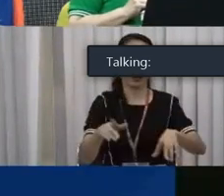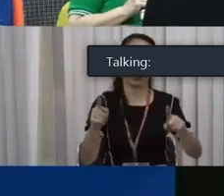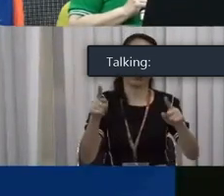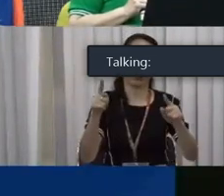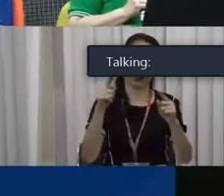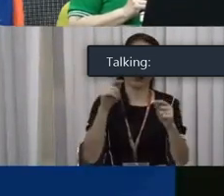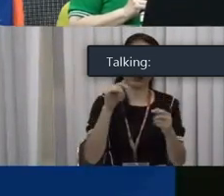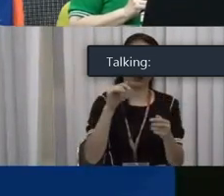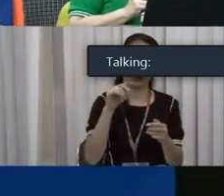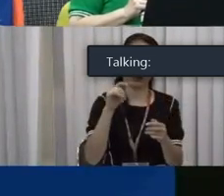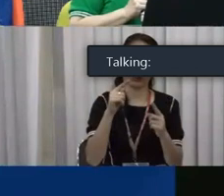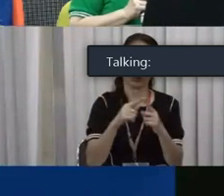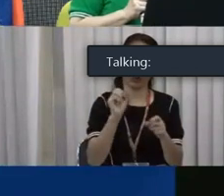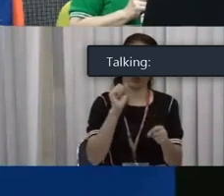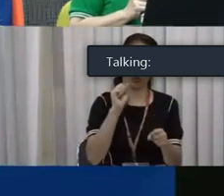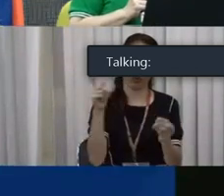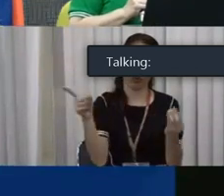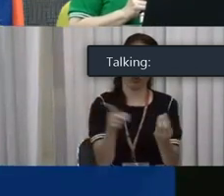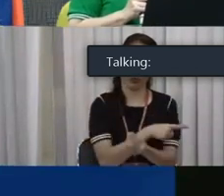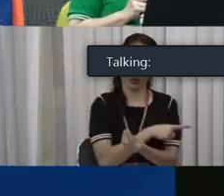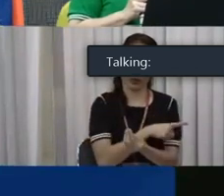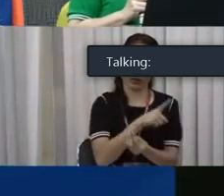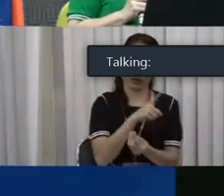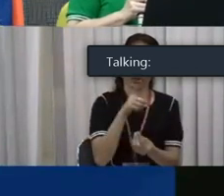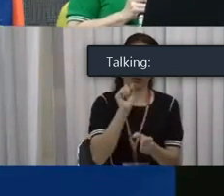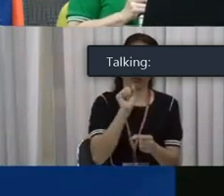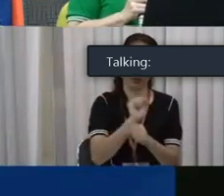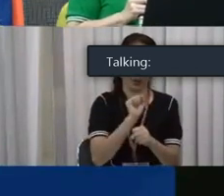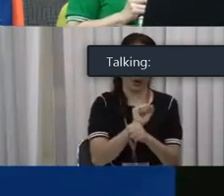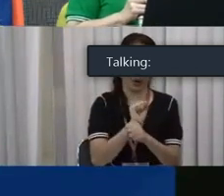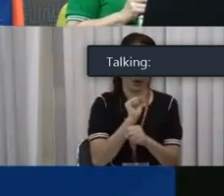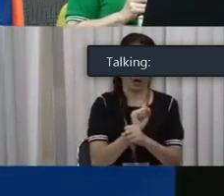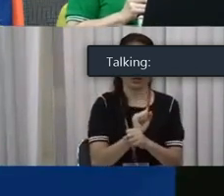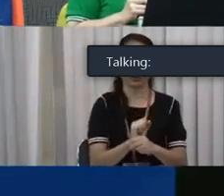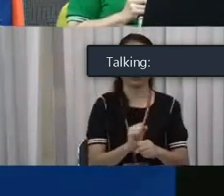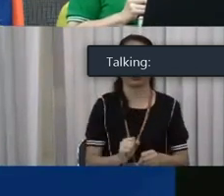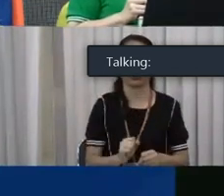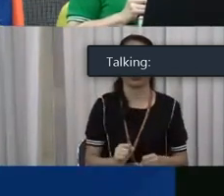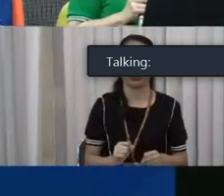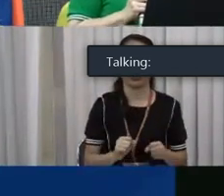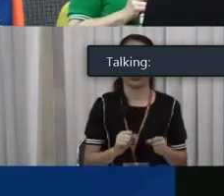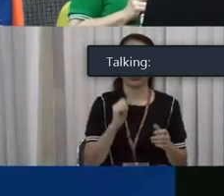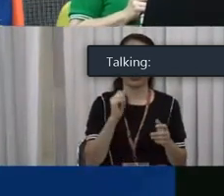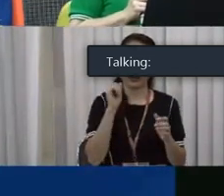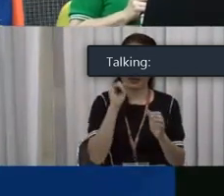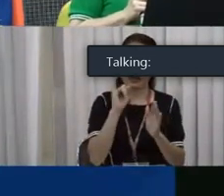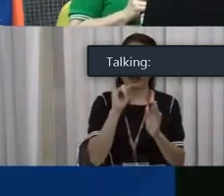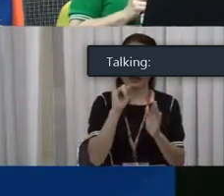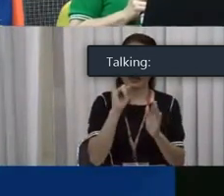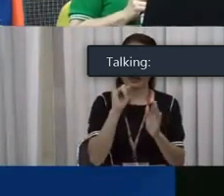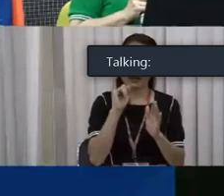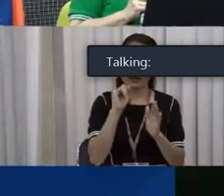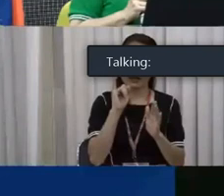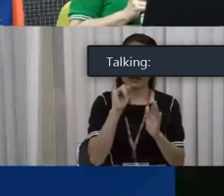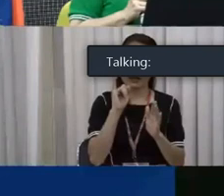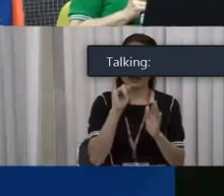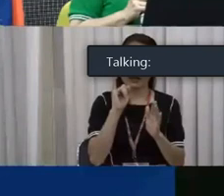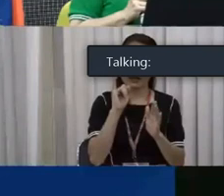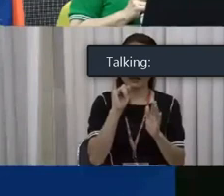trabahante. So, basta bayran sa insakto ang trabahante, wala na siya'y problema.